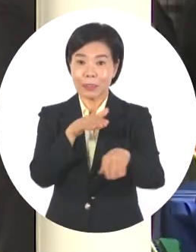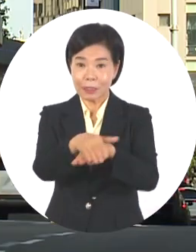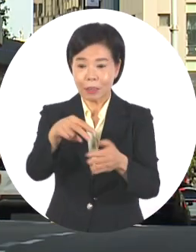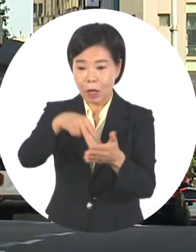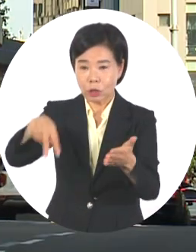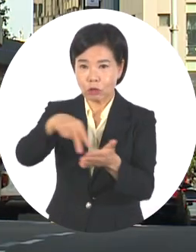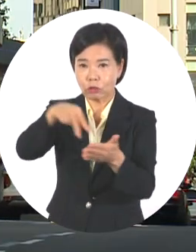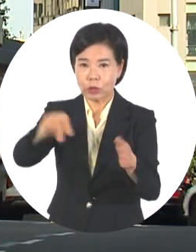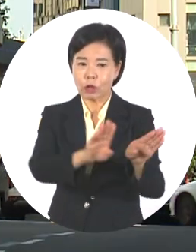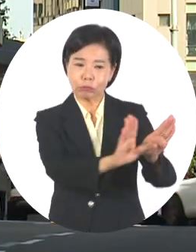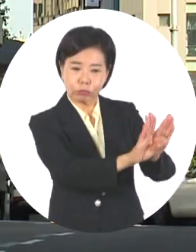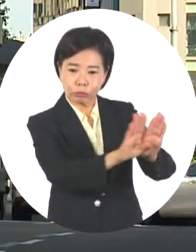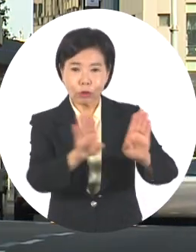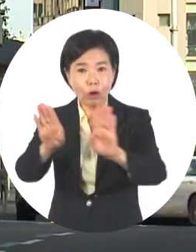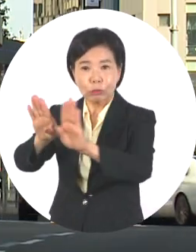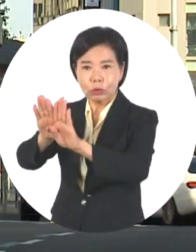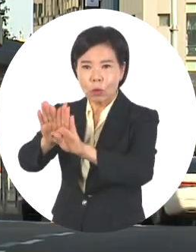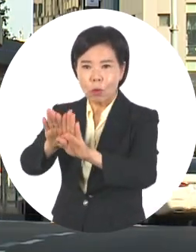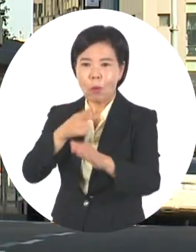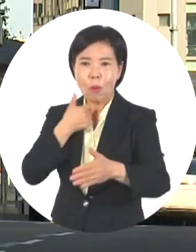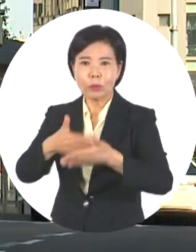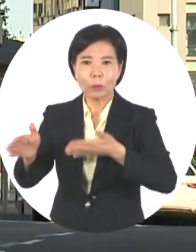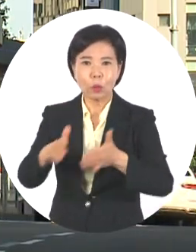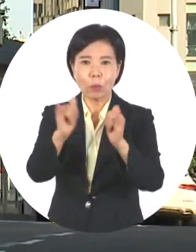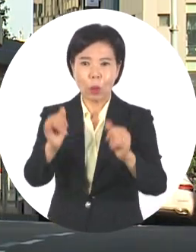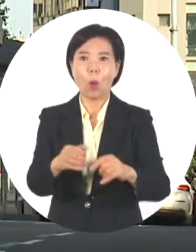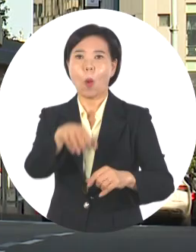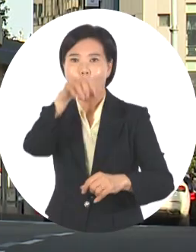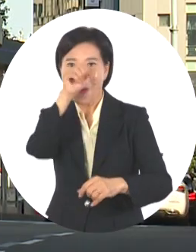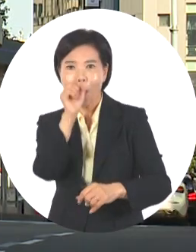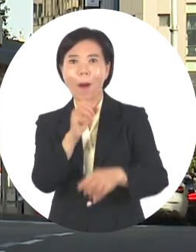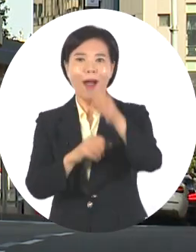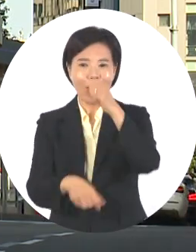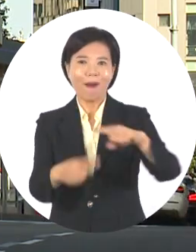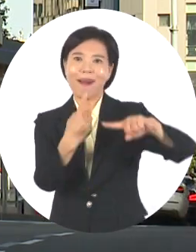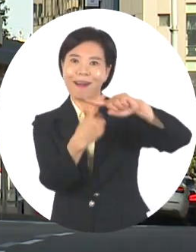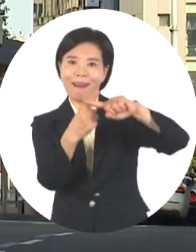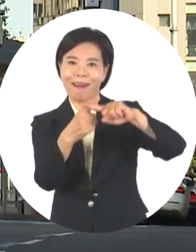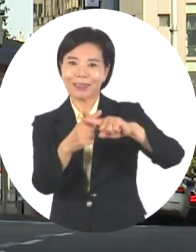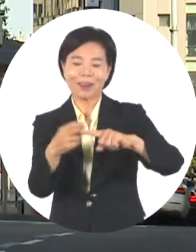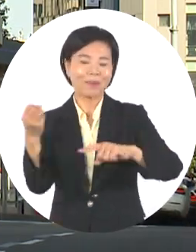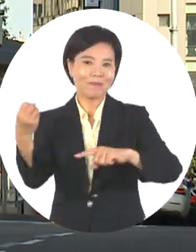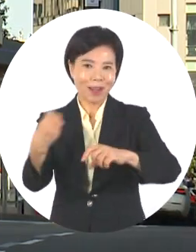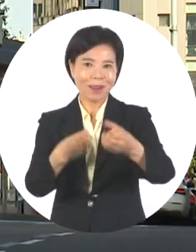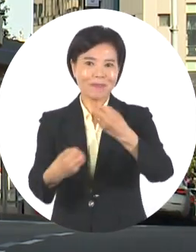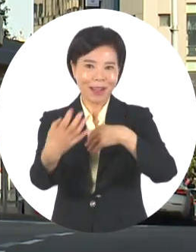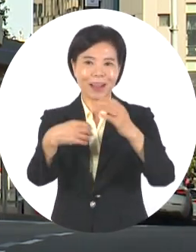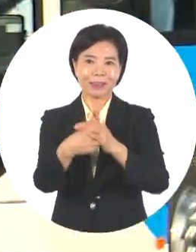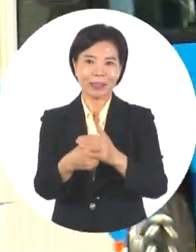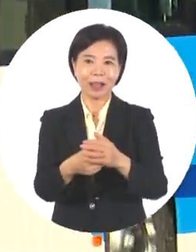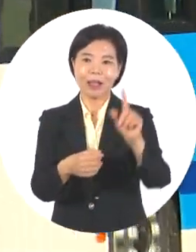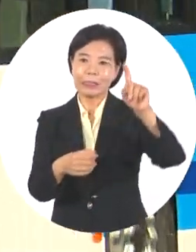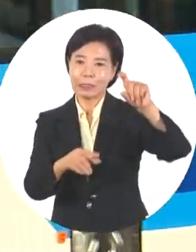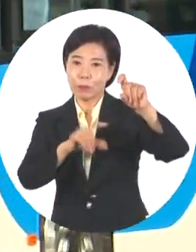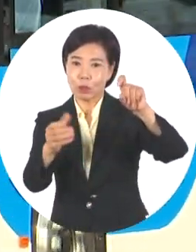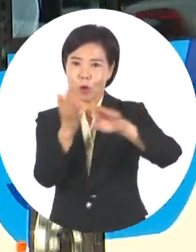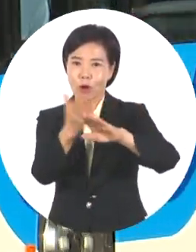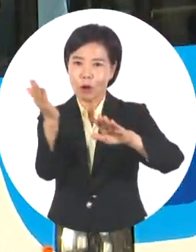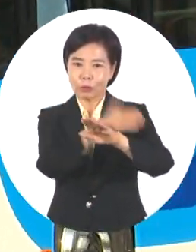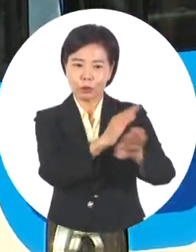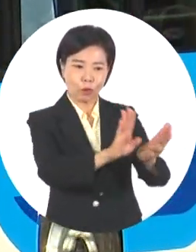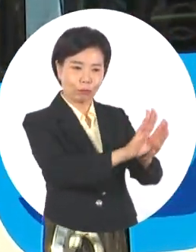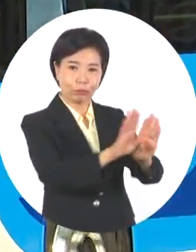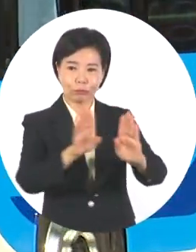섬식정류장과 양문형 버스를 체험한 도민들은 긍정적 반응을 보였는데요. 제주도는 11월부터